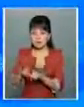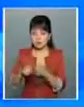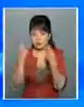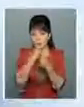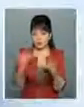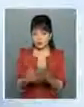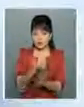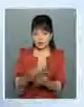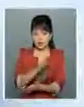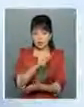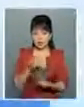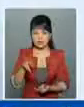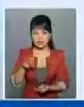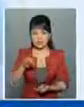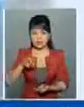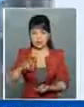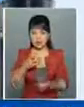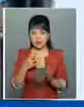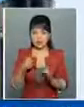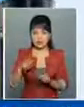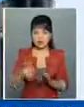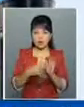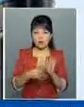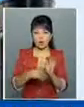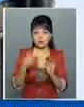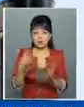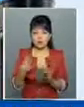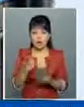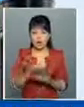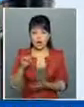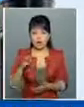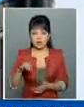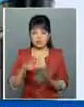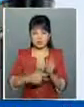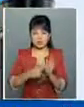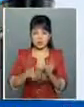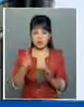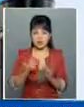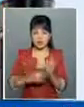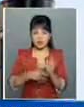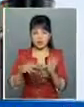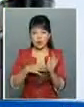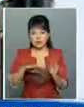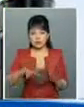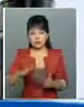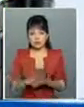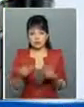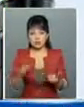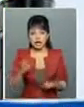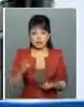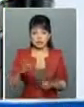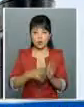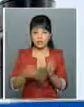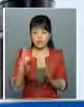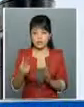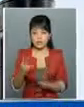хабарлады. Сонымен дизель отынының 1 литрі 94 теңге болса, АИ-80 маркасының 1 литрі 89 теңгені құрады. Ал